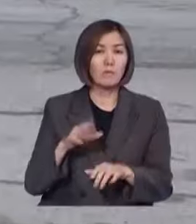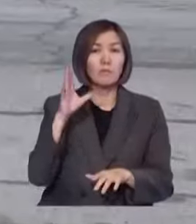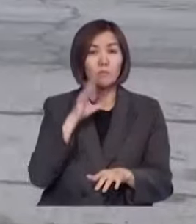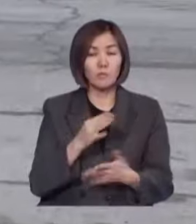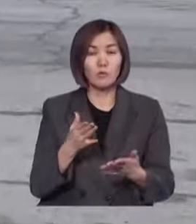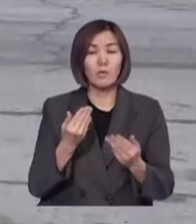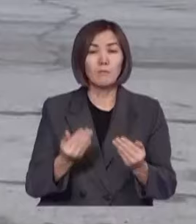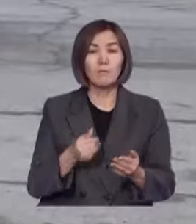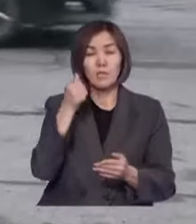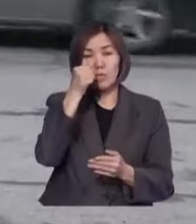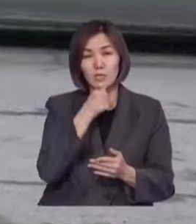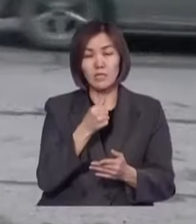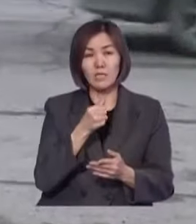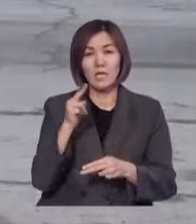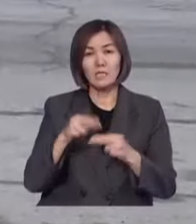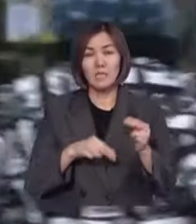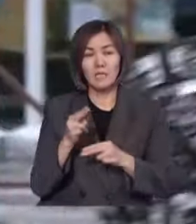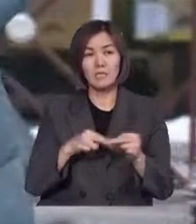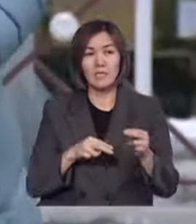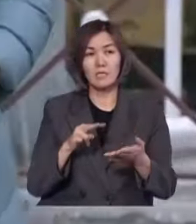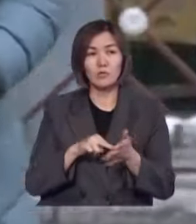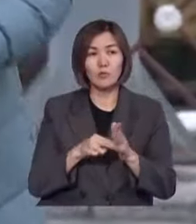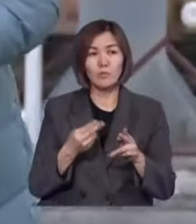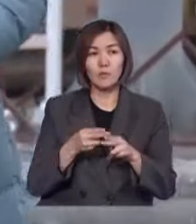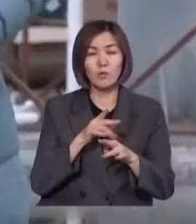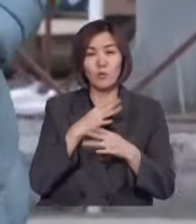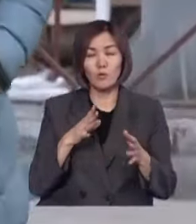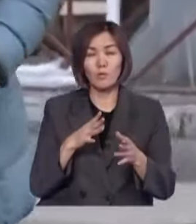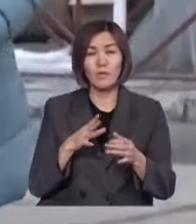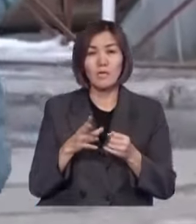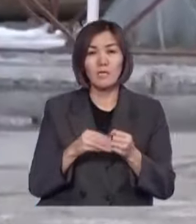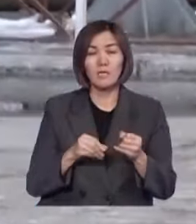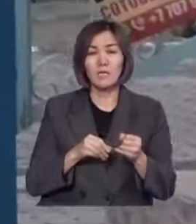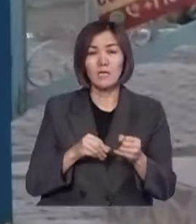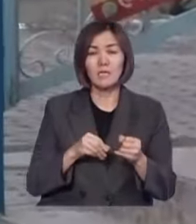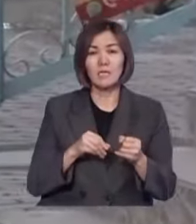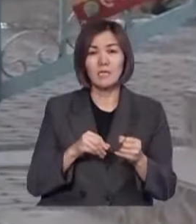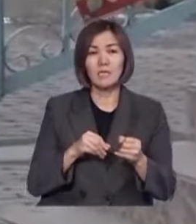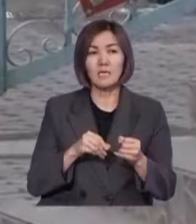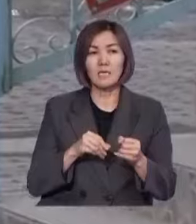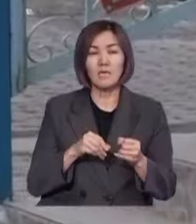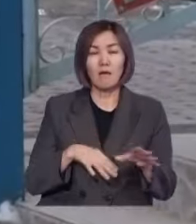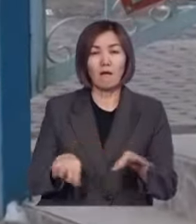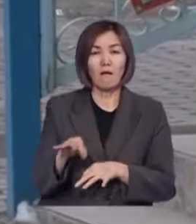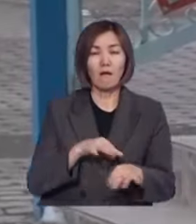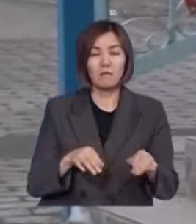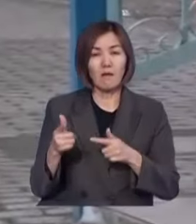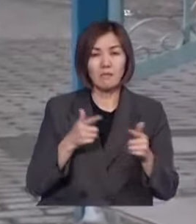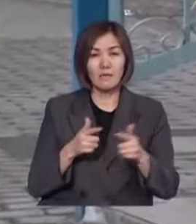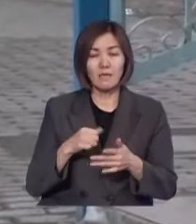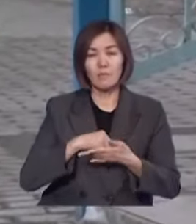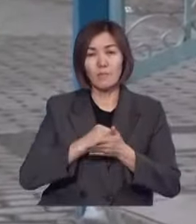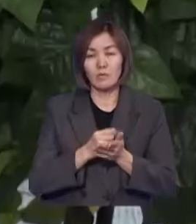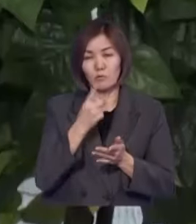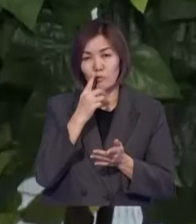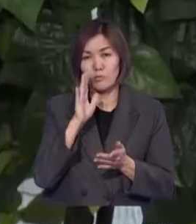сәйкес биылғы жылы өңірдегі салынатын нысандарға жоспар көп, тіпті арнайы жердің сейсмикалық қабатын анықтайтын карта әзірленіпті. Қазір бекіту